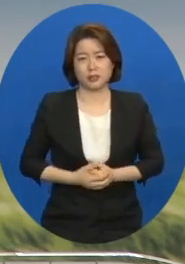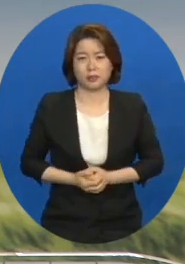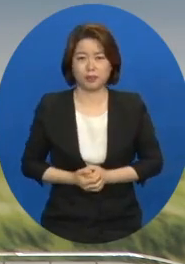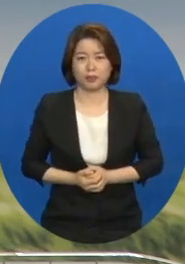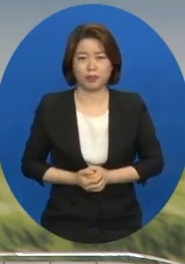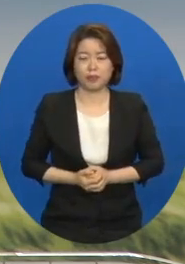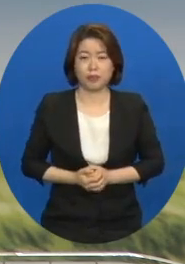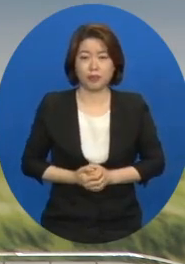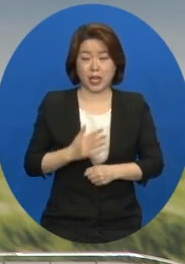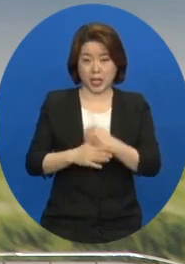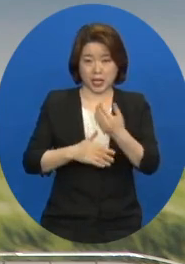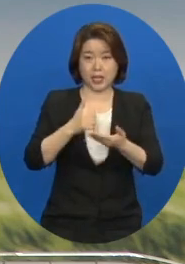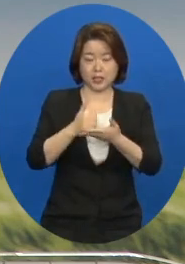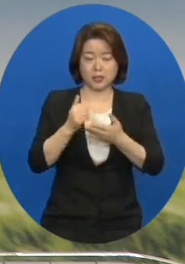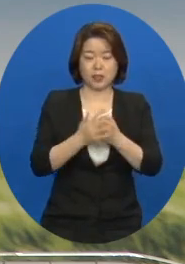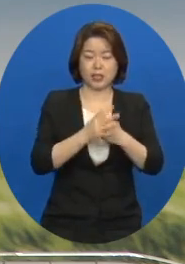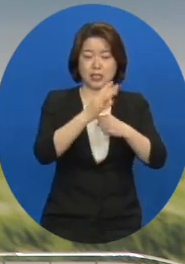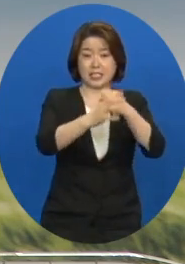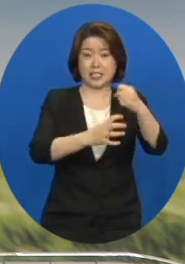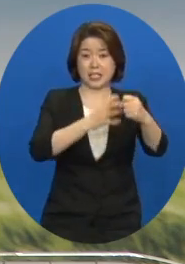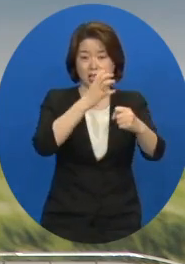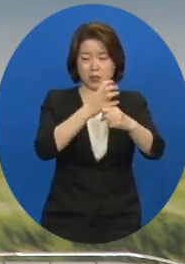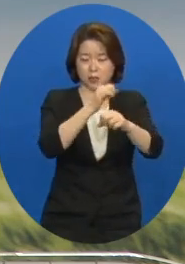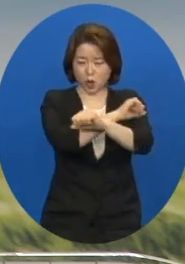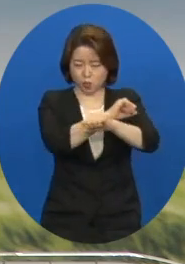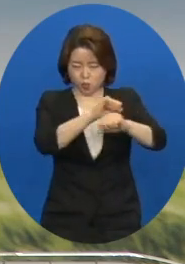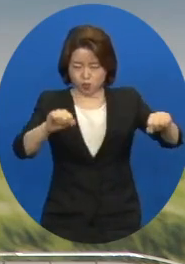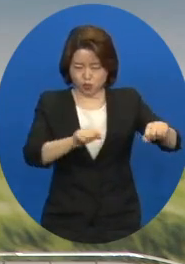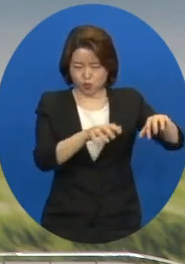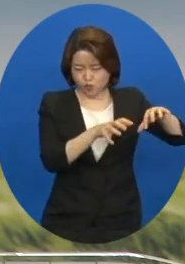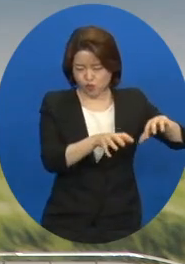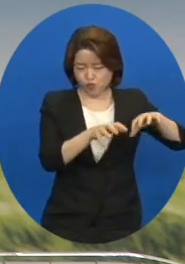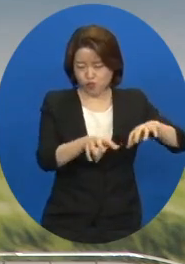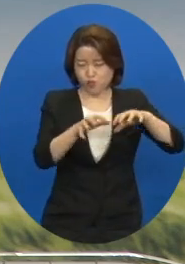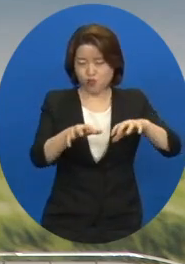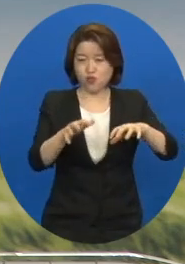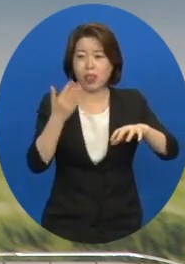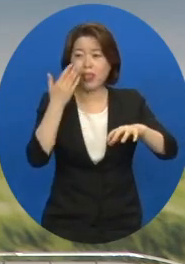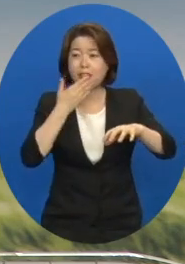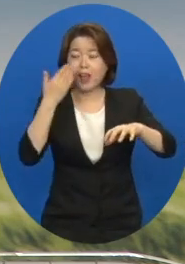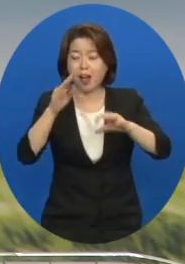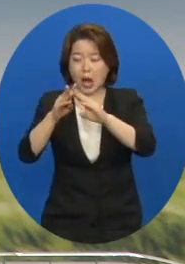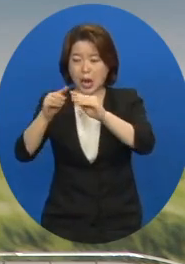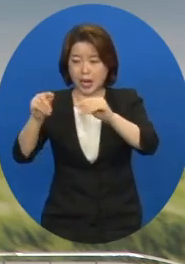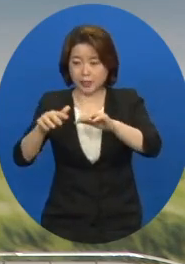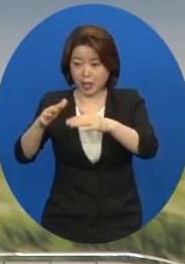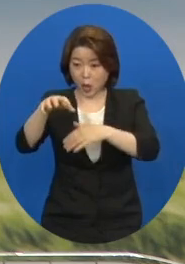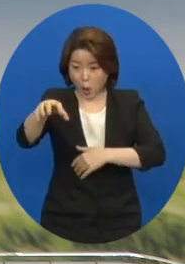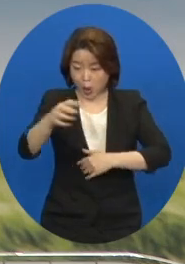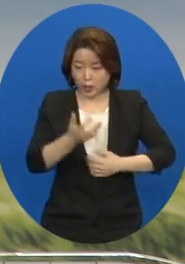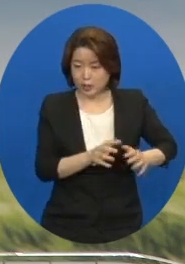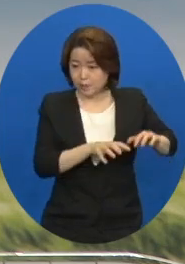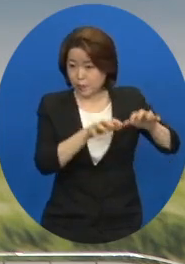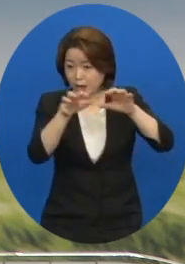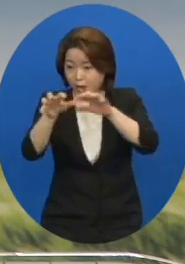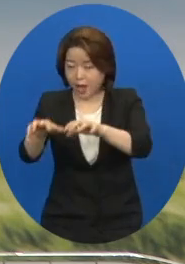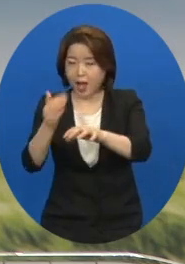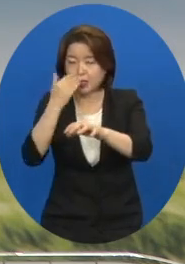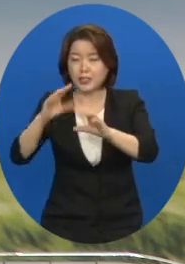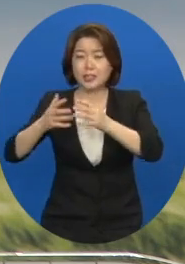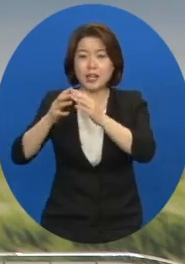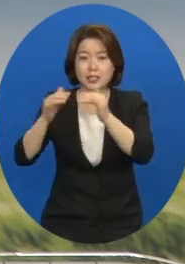하나님께서 40년 광야를 지나서 가나안 땅에 들어가게 된 이스라엘 백성들에게